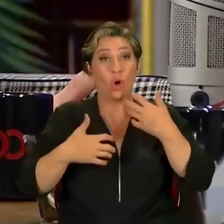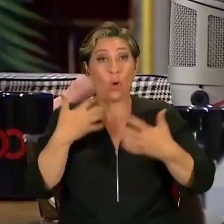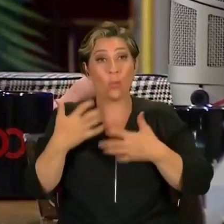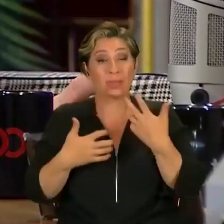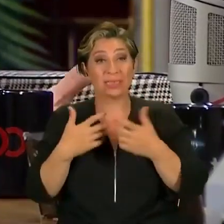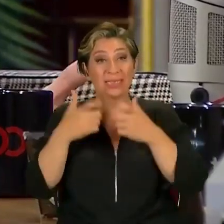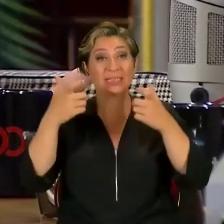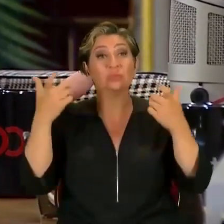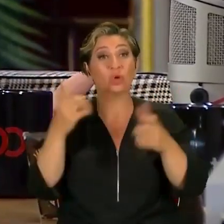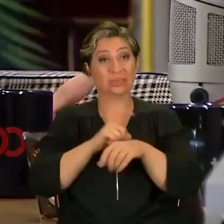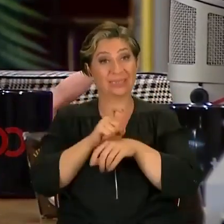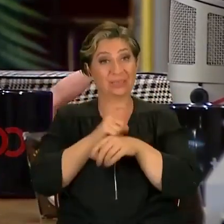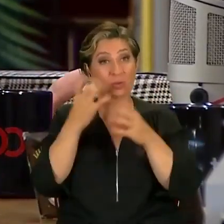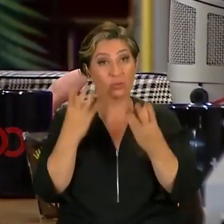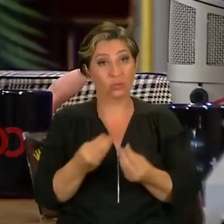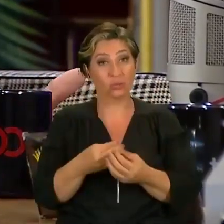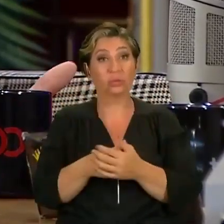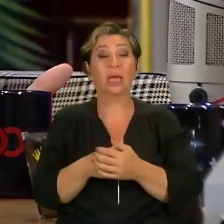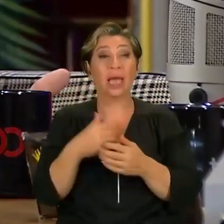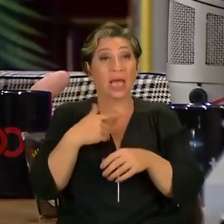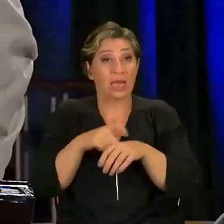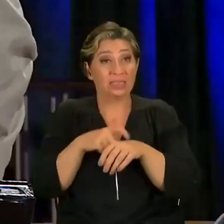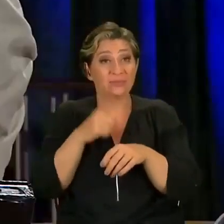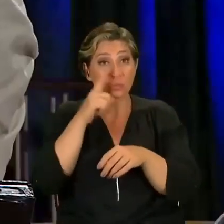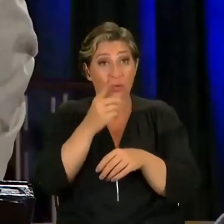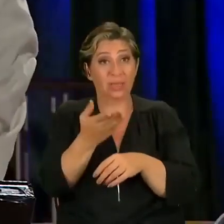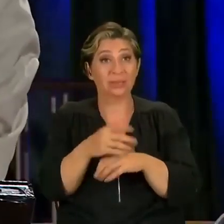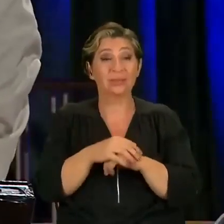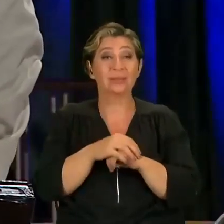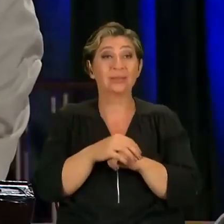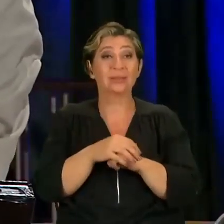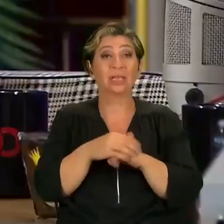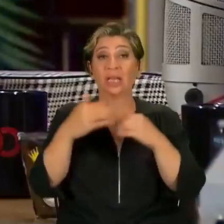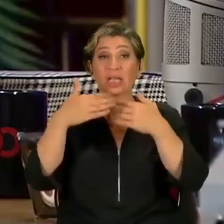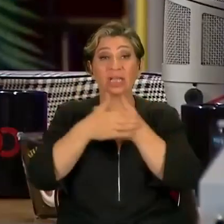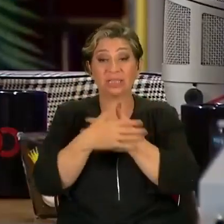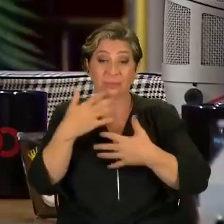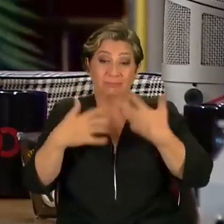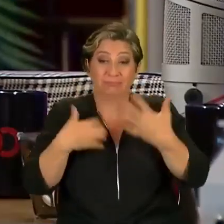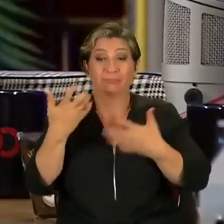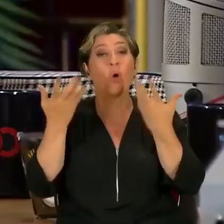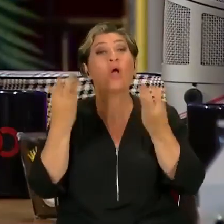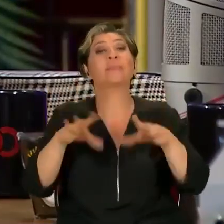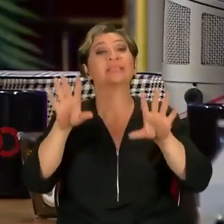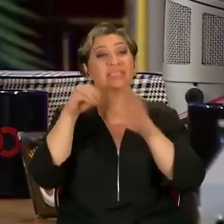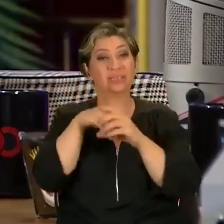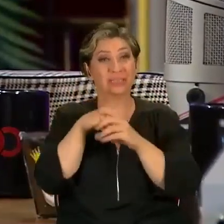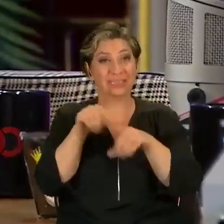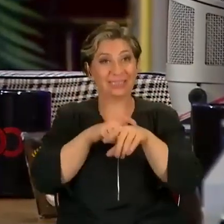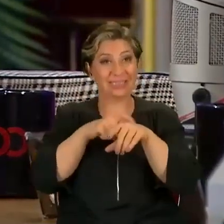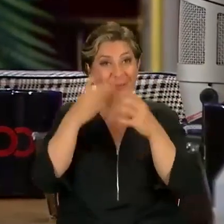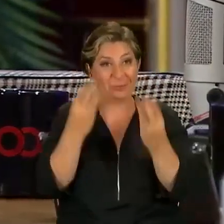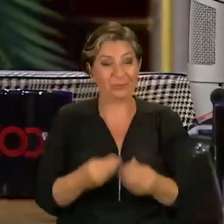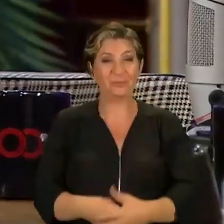bu sefer de gelişmiyor. Agresif oluyoruz o zaman. Agresifim zaten. Yani ondan işte. Evet. Geceleri melatonin salgılamadığım için. Salgılamayınca da